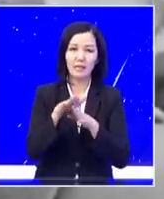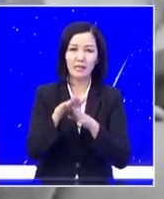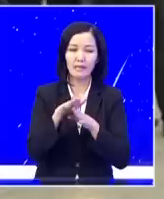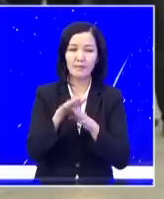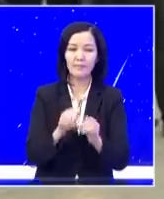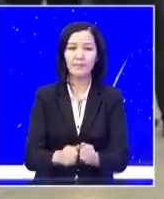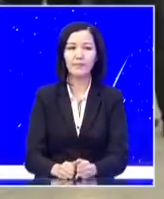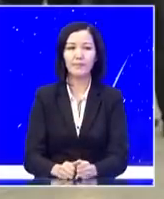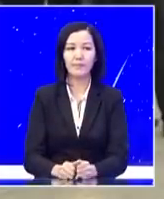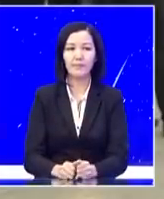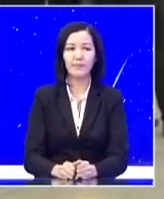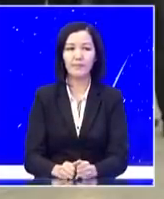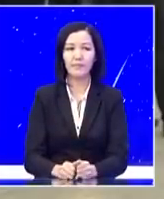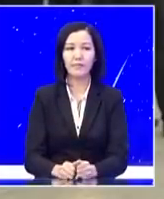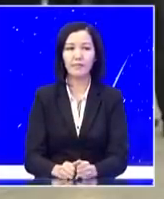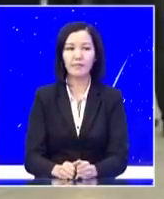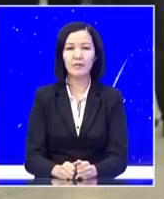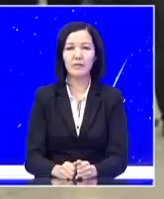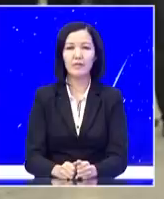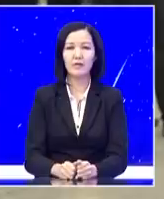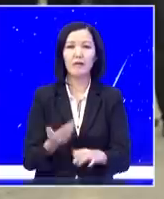берді. Қасқыр заманда қасқыр болу керек.